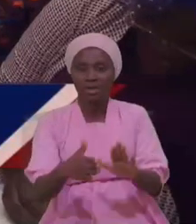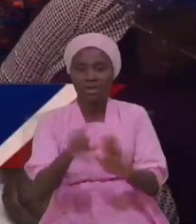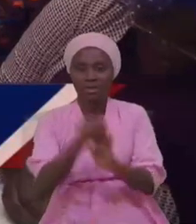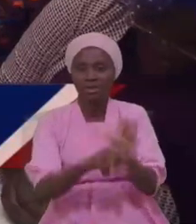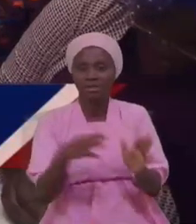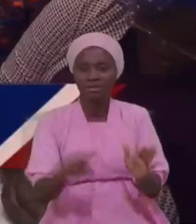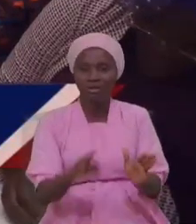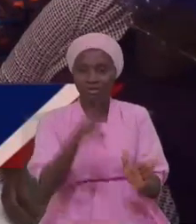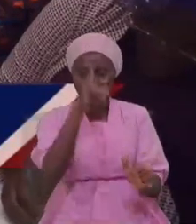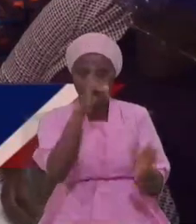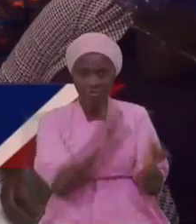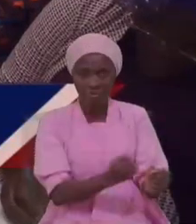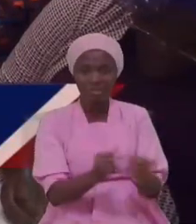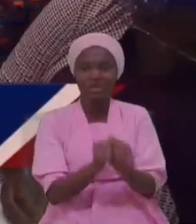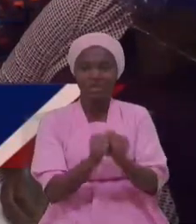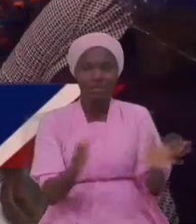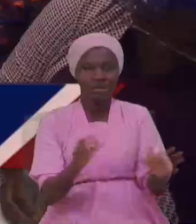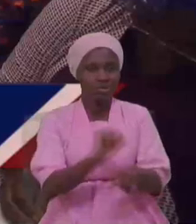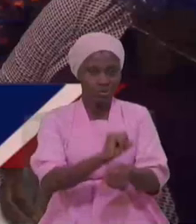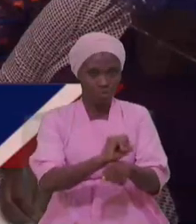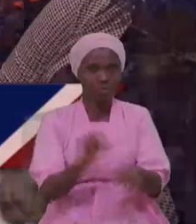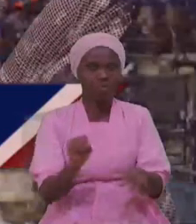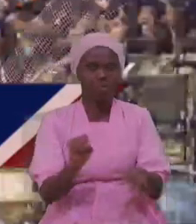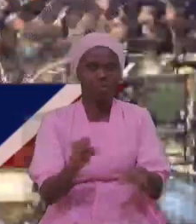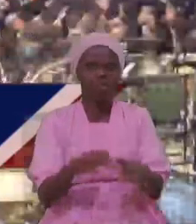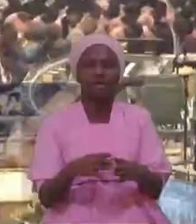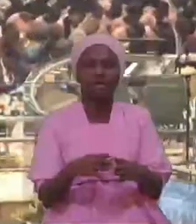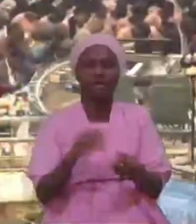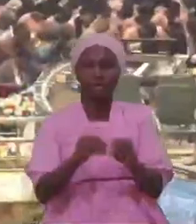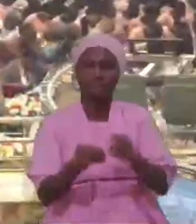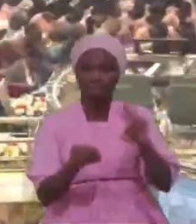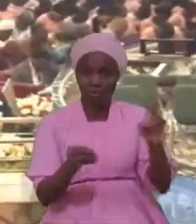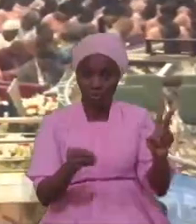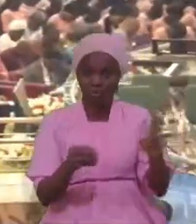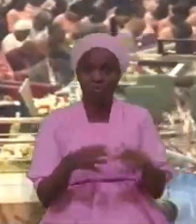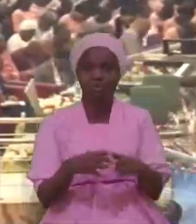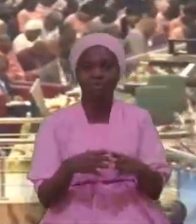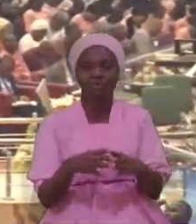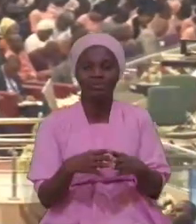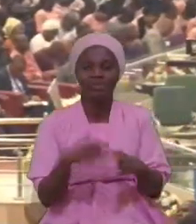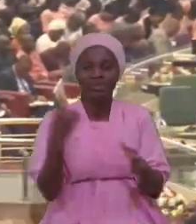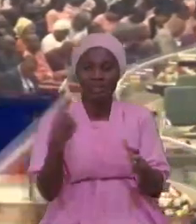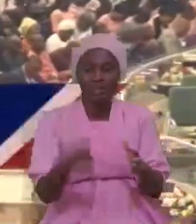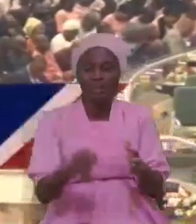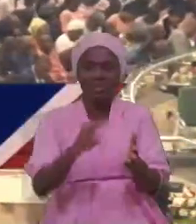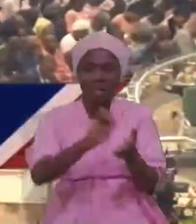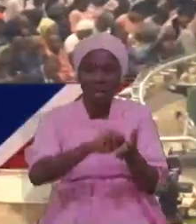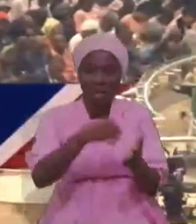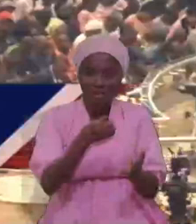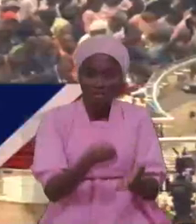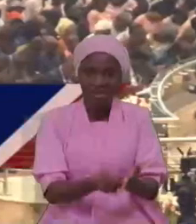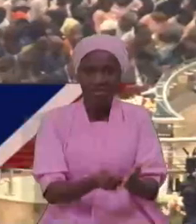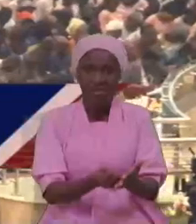sans les œuvres. Deuxième point, l'évidence du